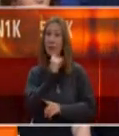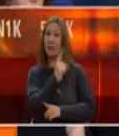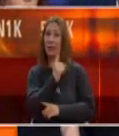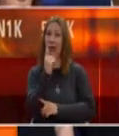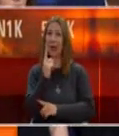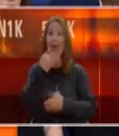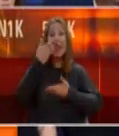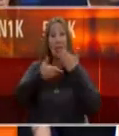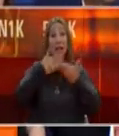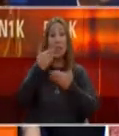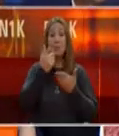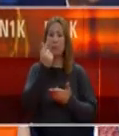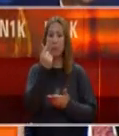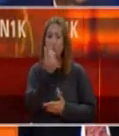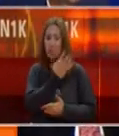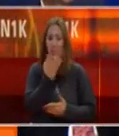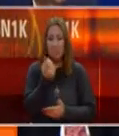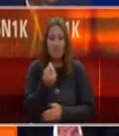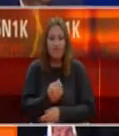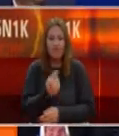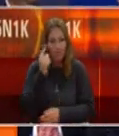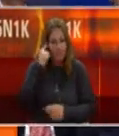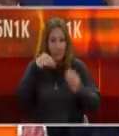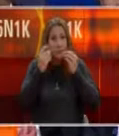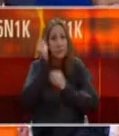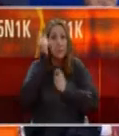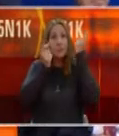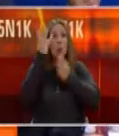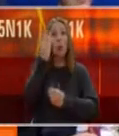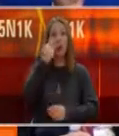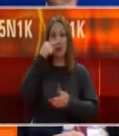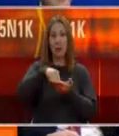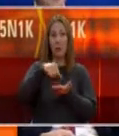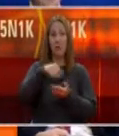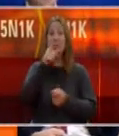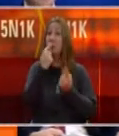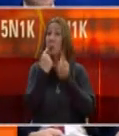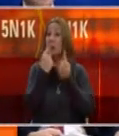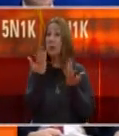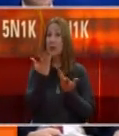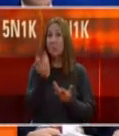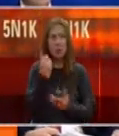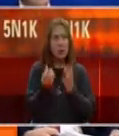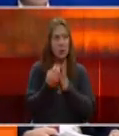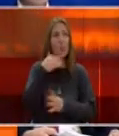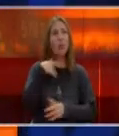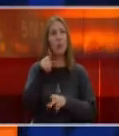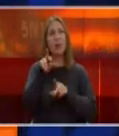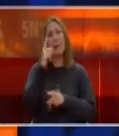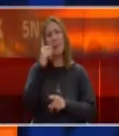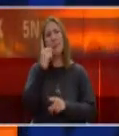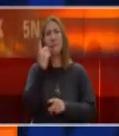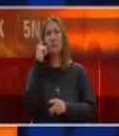hikayelerin pek çok kişiye ilham verdiğini düşünüyorum. Bunun da çok önemli olduğuna inanıyorum. Siz konuştuğunuzda ne tür tepkiler alıyorsunuz? Ben de ona benzer